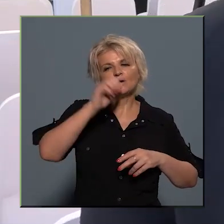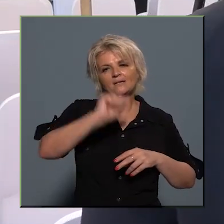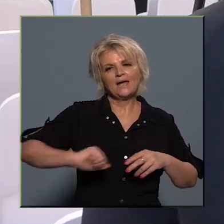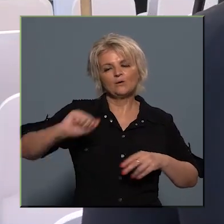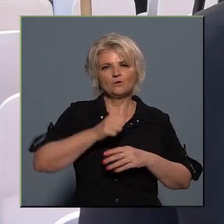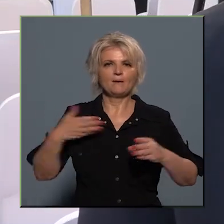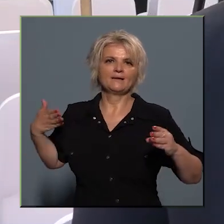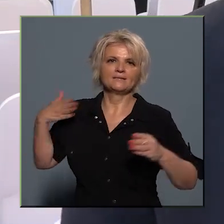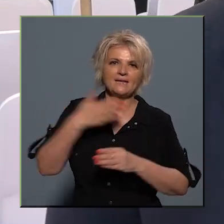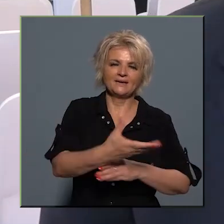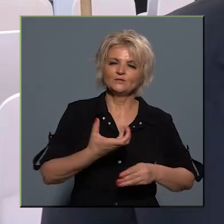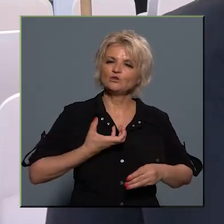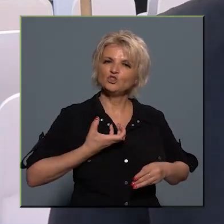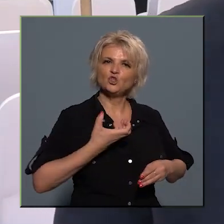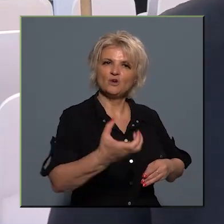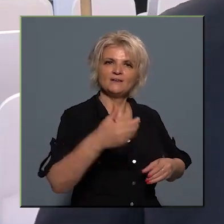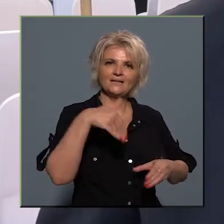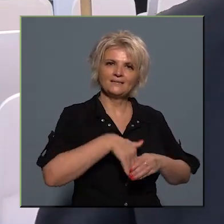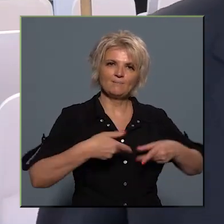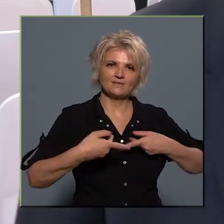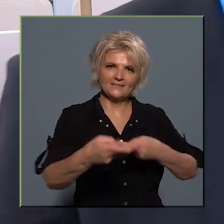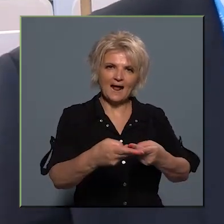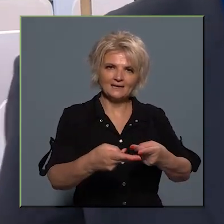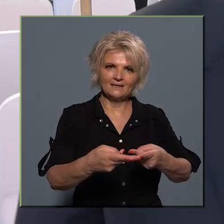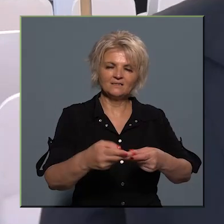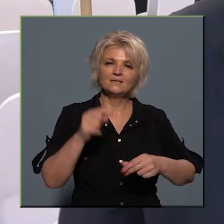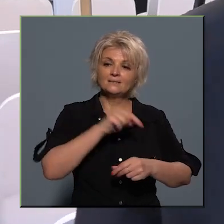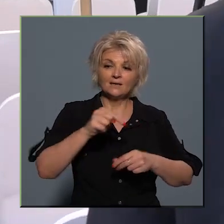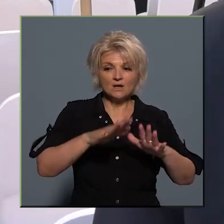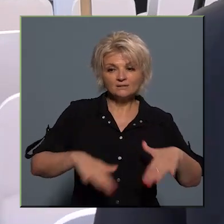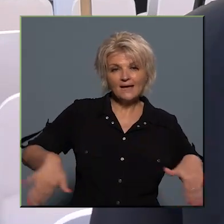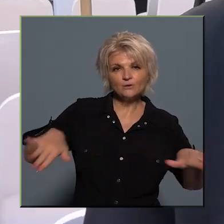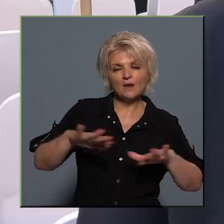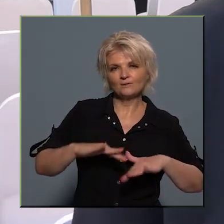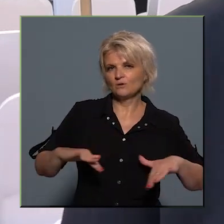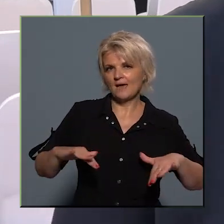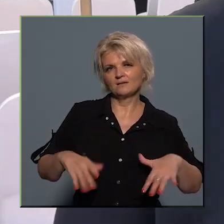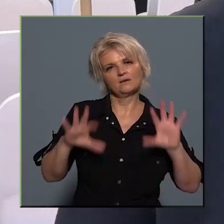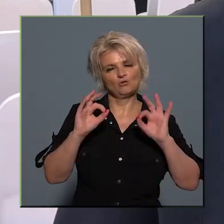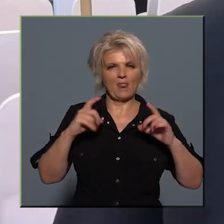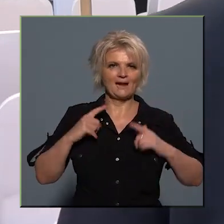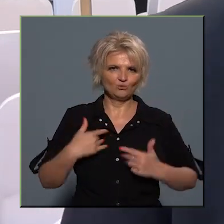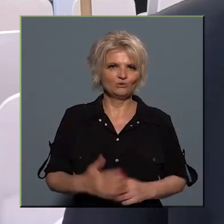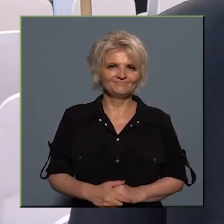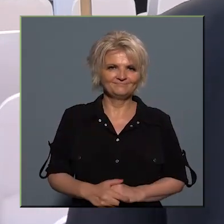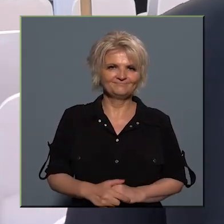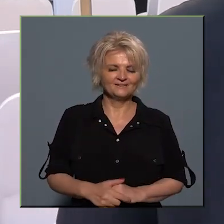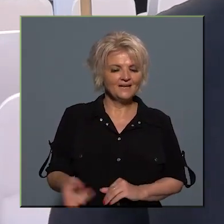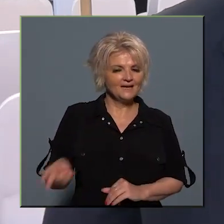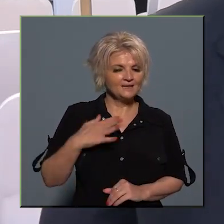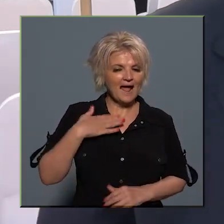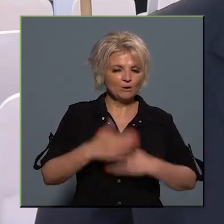keresztül csővezetékben szállítani. Tehát ezeken a területeken alapvetően jól állunk. Nálunk is